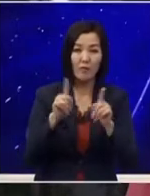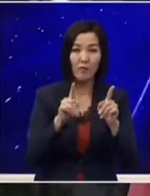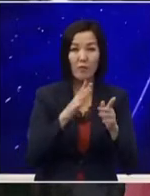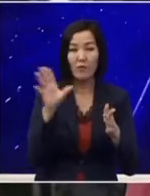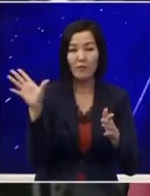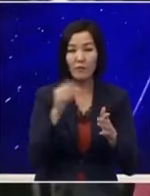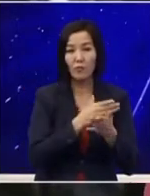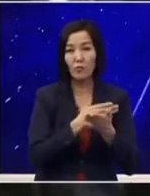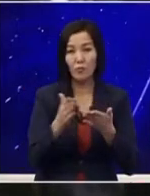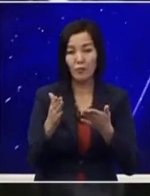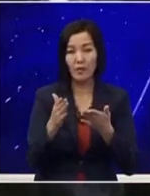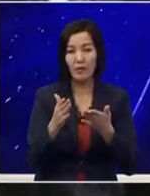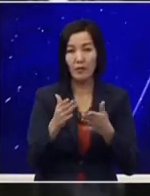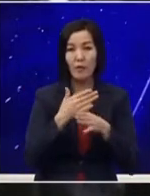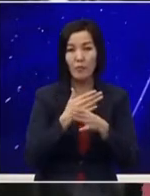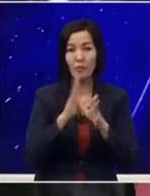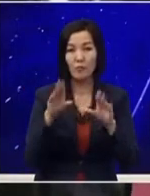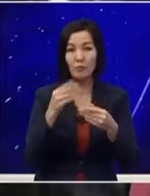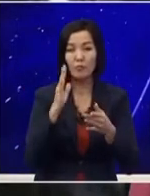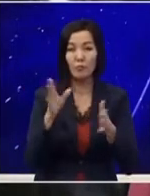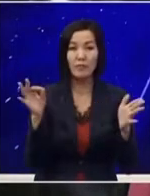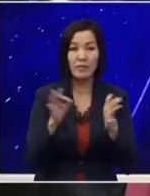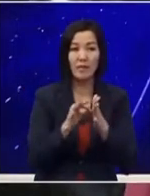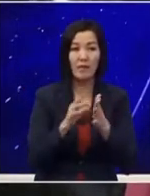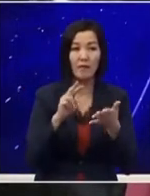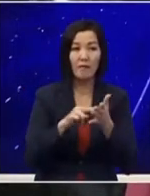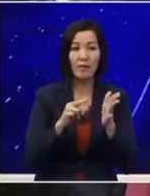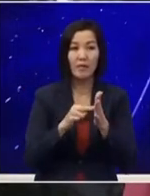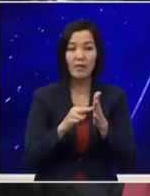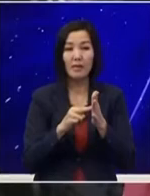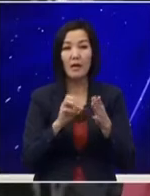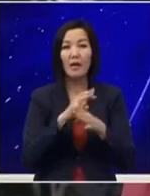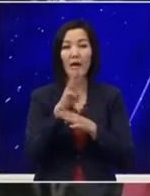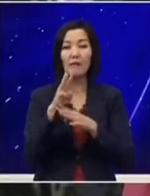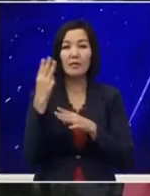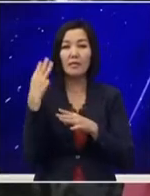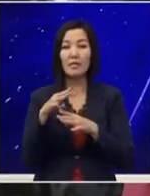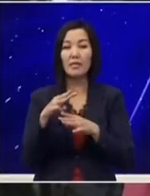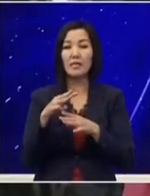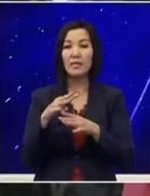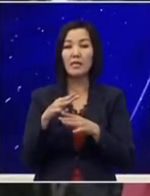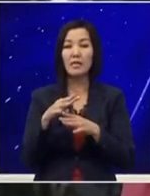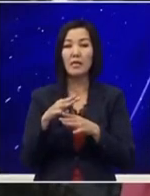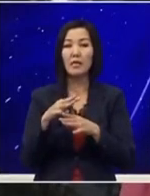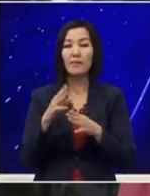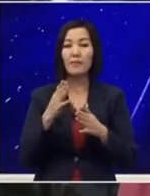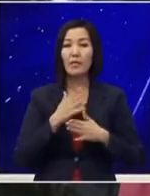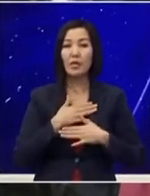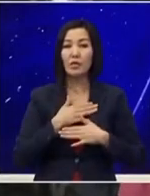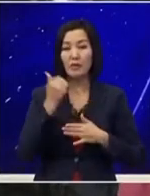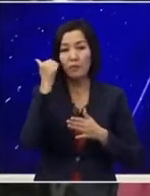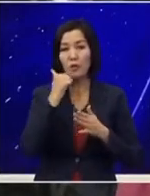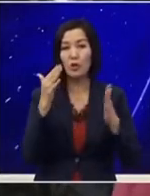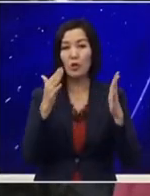далее. Такую помощь мы будем оказывать. Но у нас цель в планах охватить более 30 наших пожилых